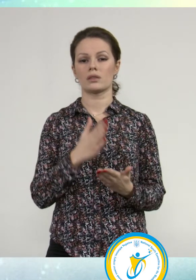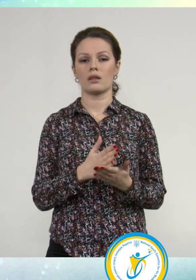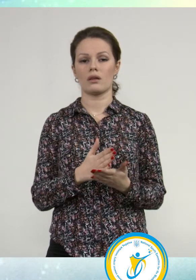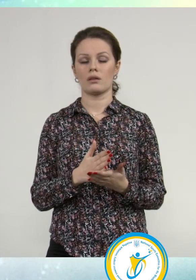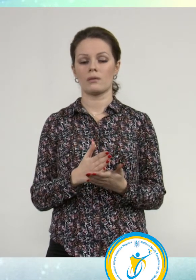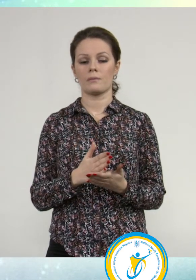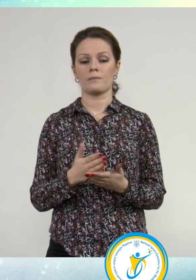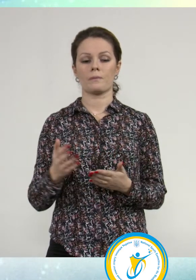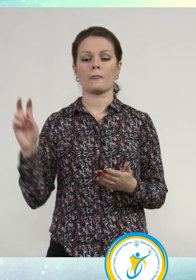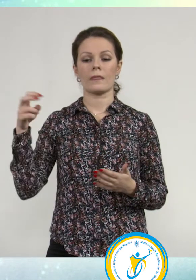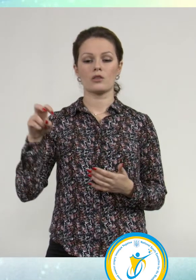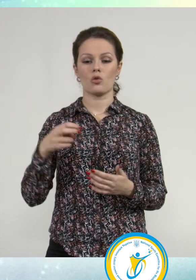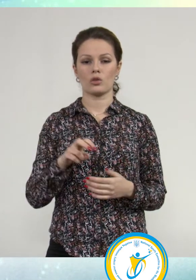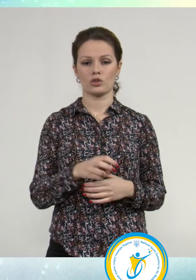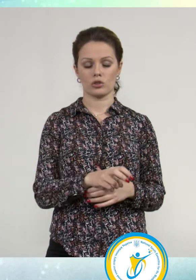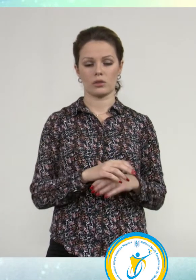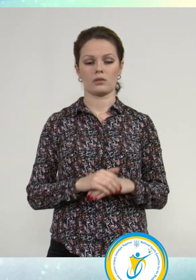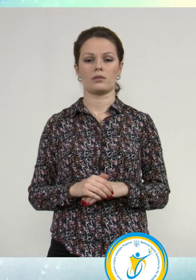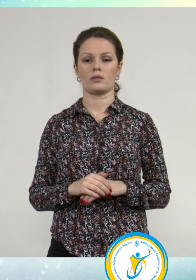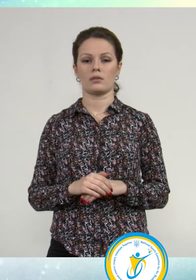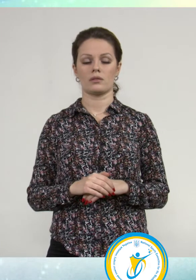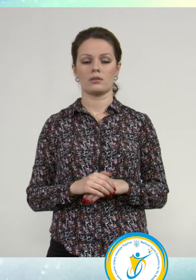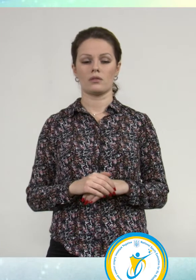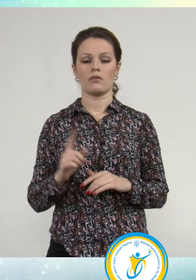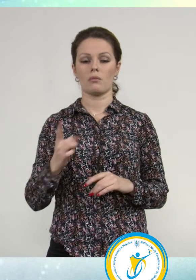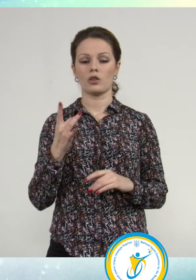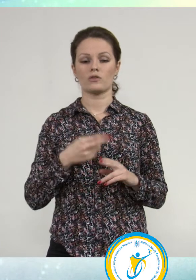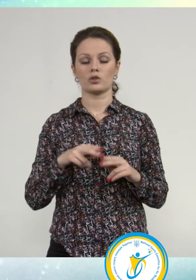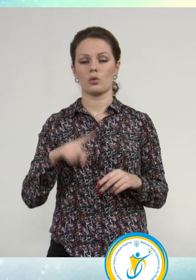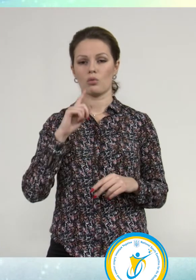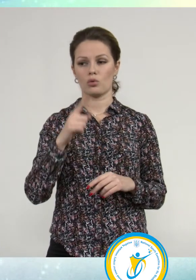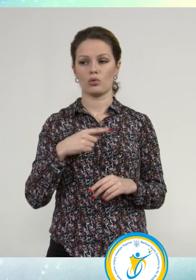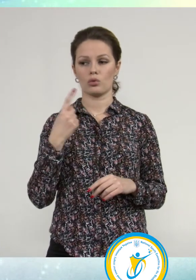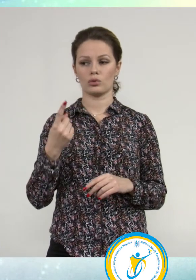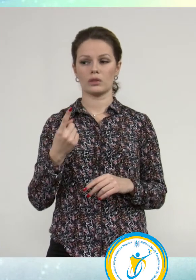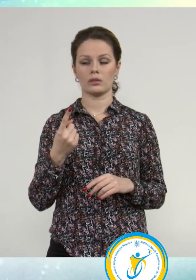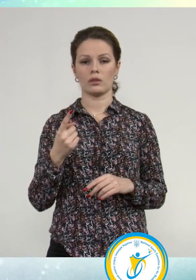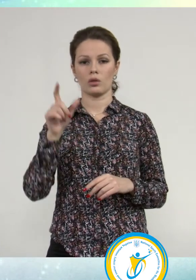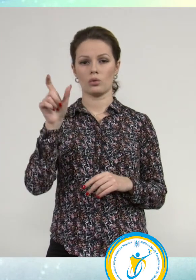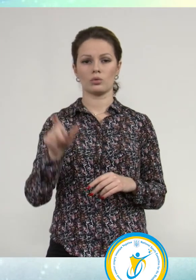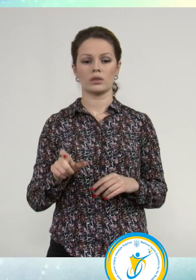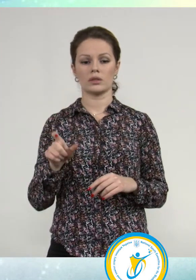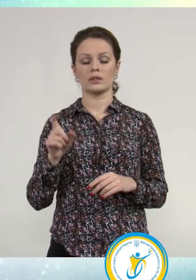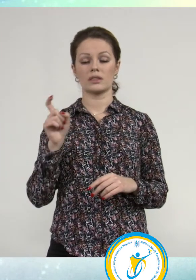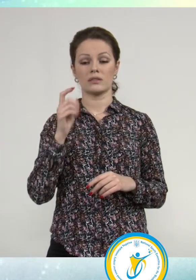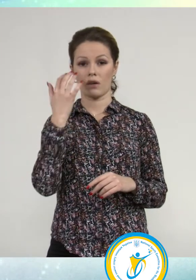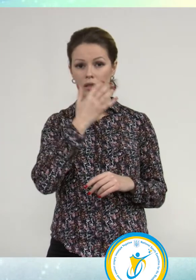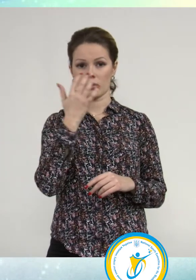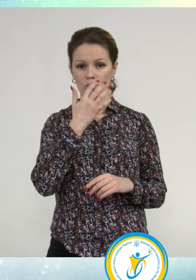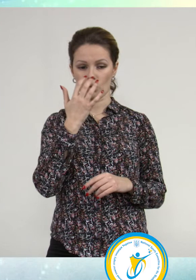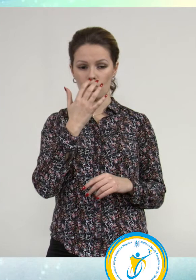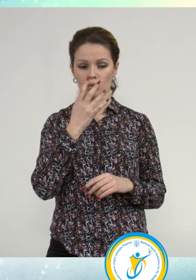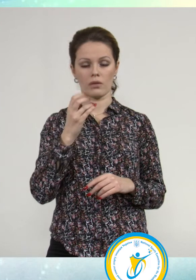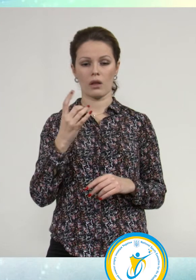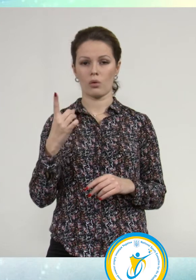гірськолижний витяг. Вперше в цьому році людина з вадами зору неодноразово